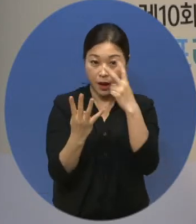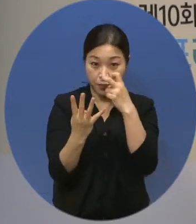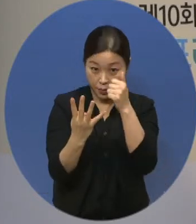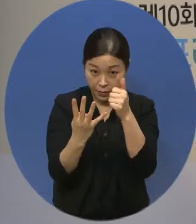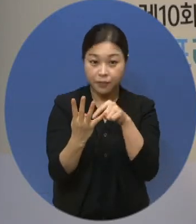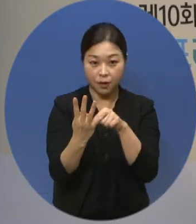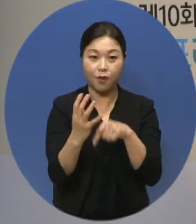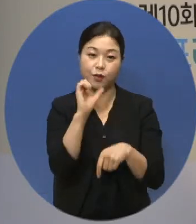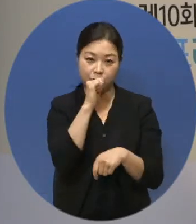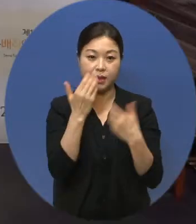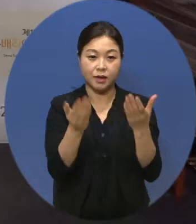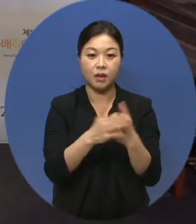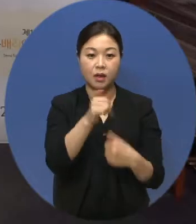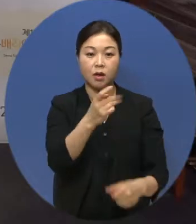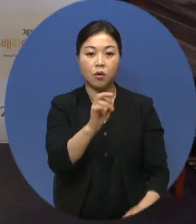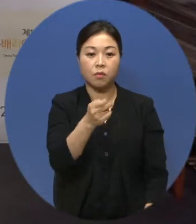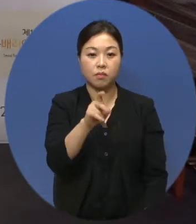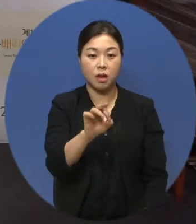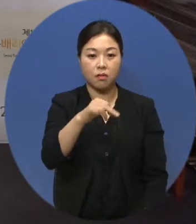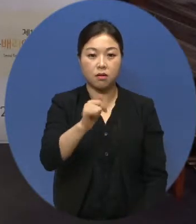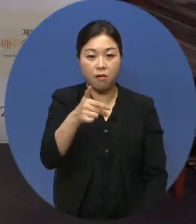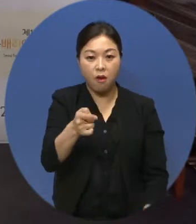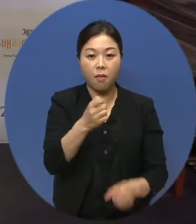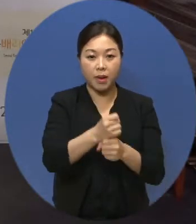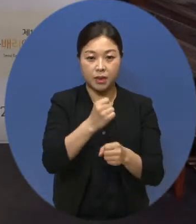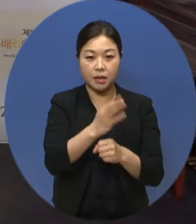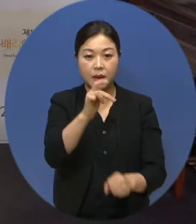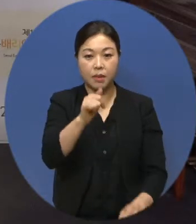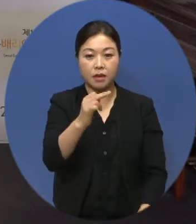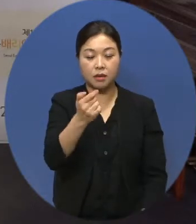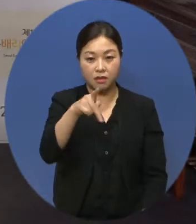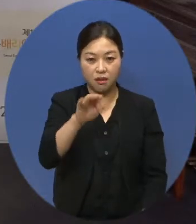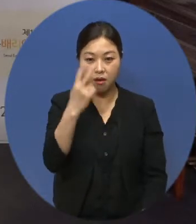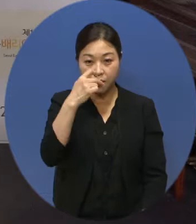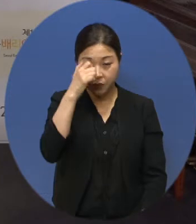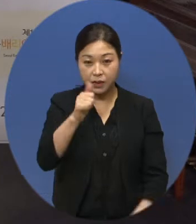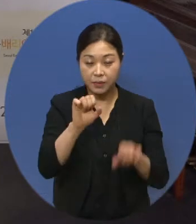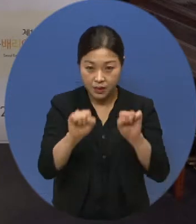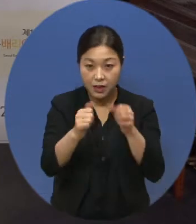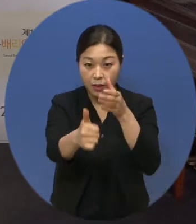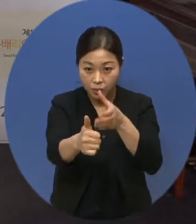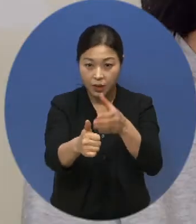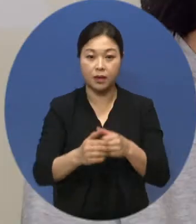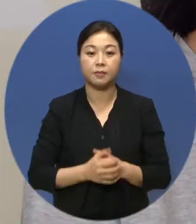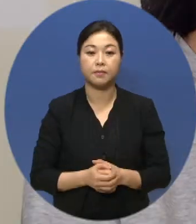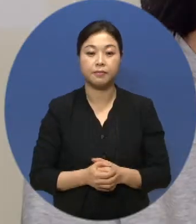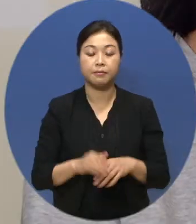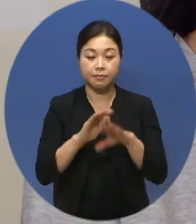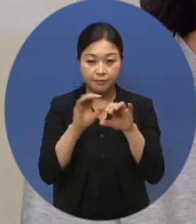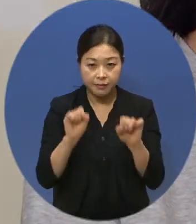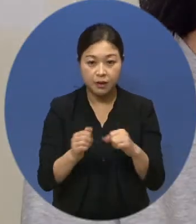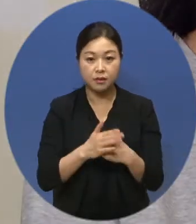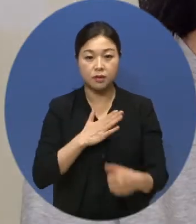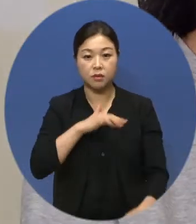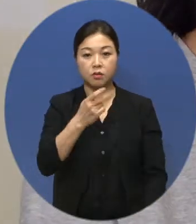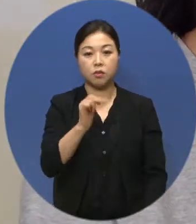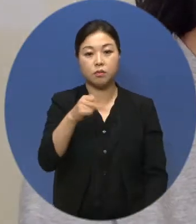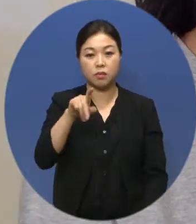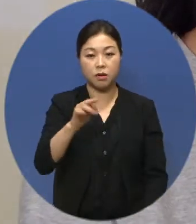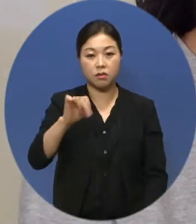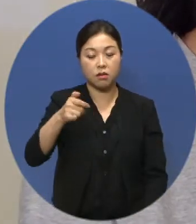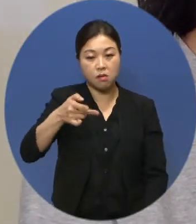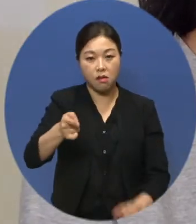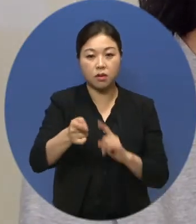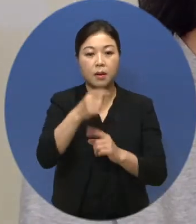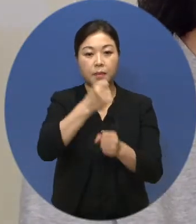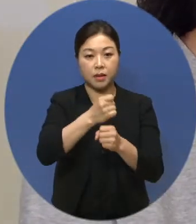소개합니다. 먼저 공명선거를 만든 박현경 감독님부터 인사 전해주시죠. 네, 안녕하세요. 저는 공명선거를